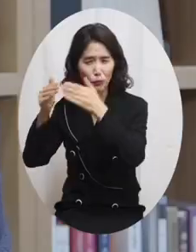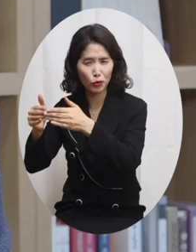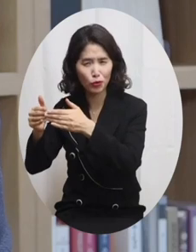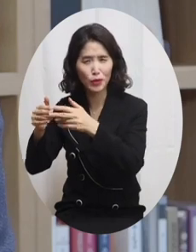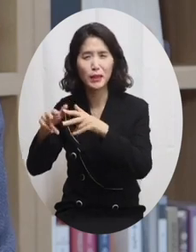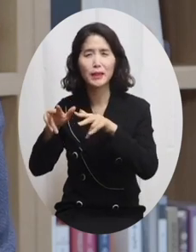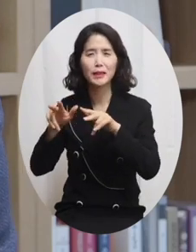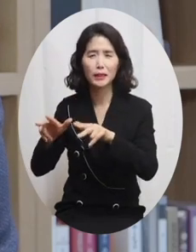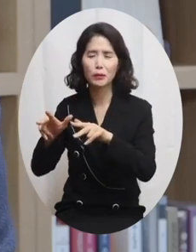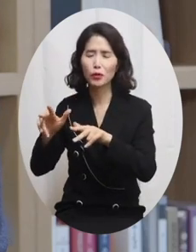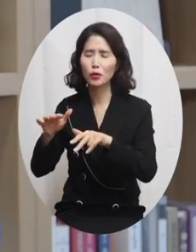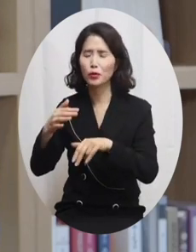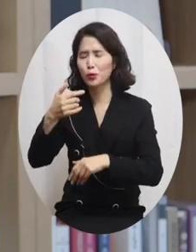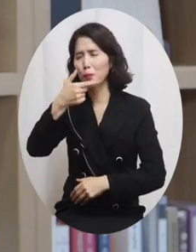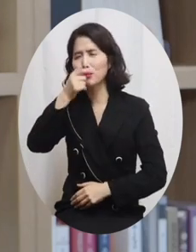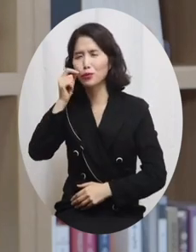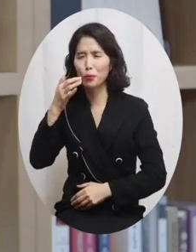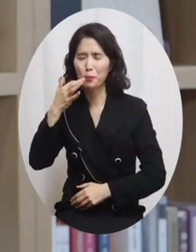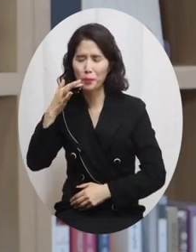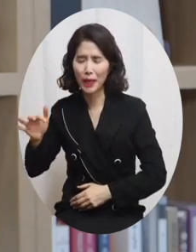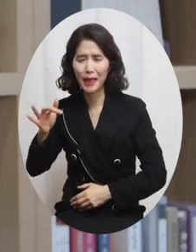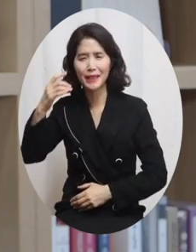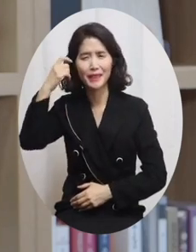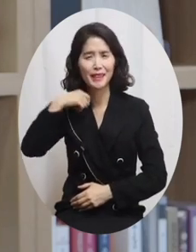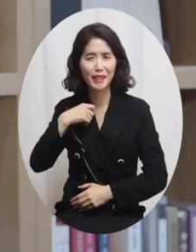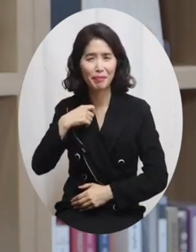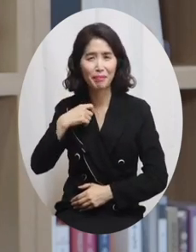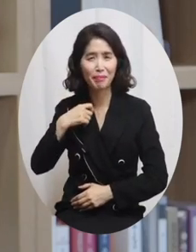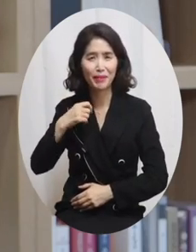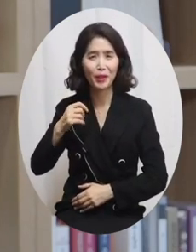왔다면 그것으로 만족하지 못하는 부분이 있습니다. 네. 그래서